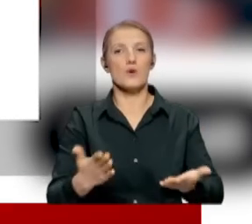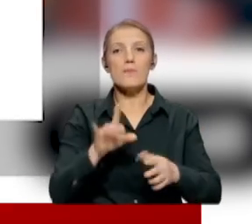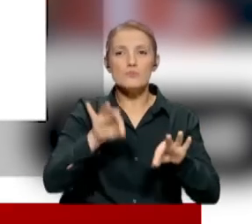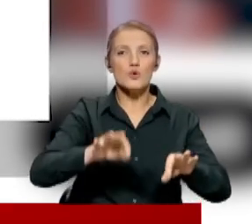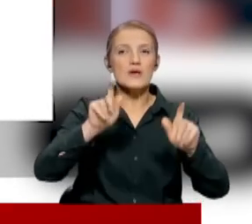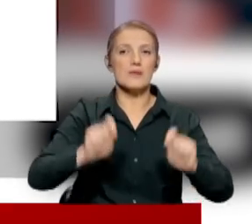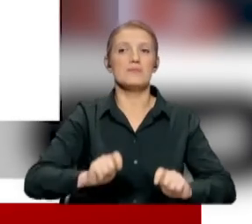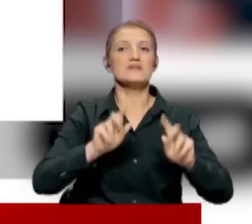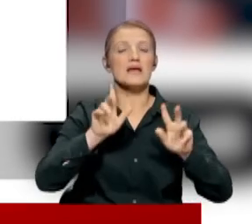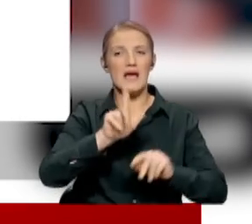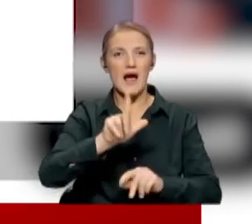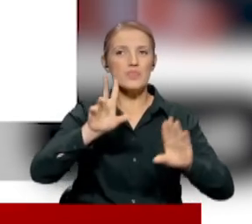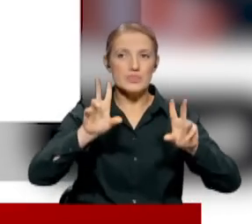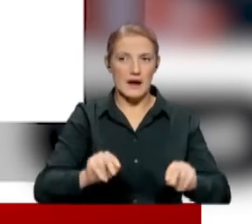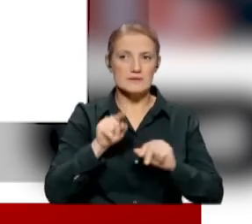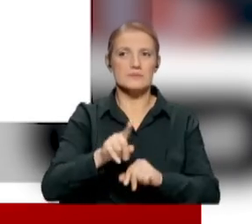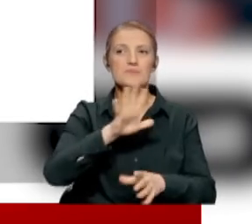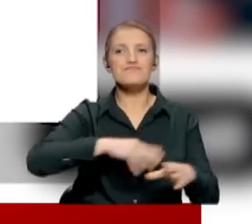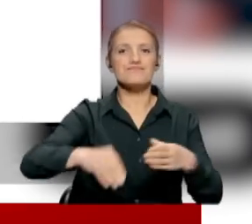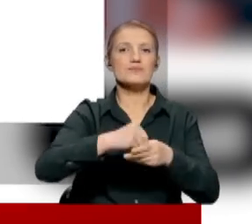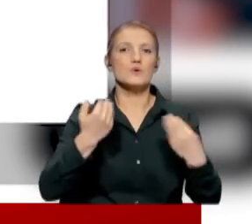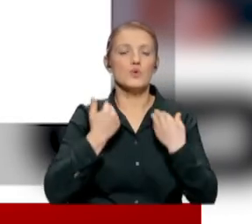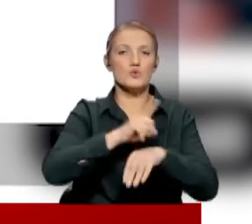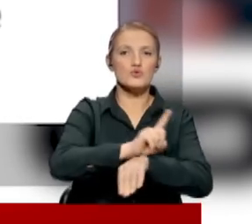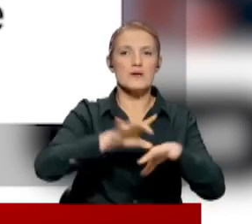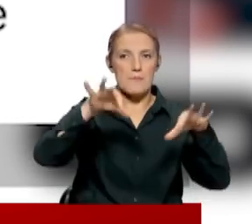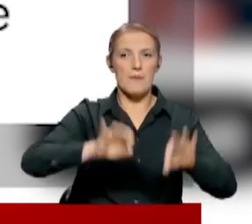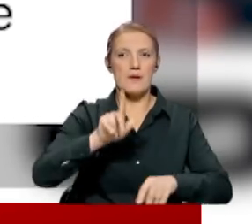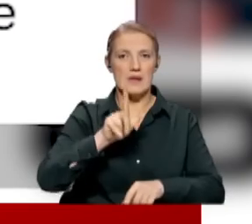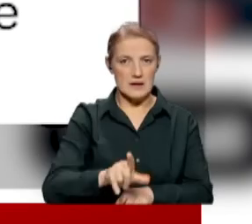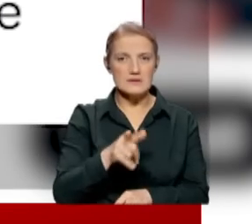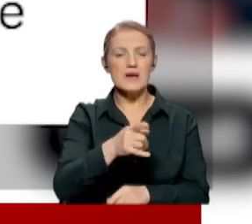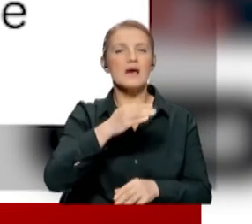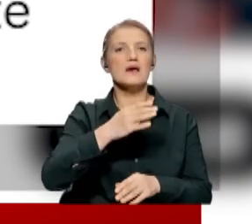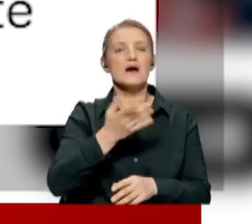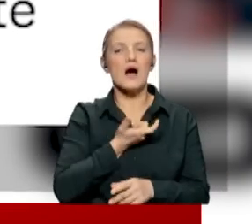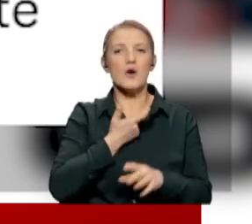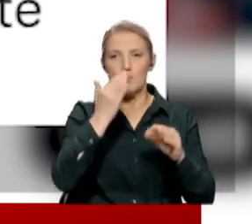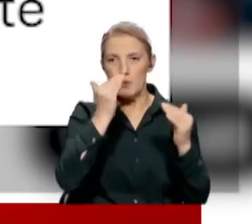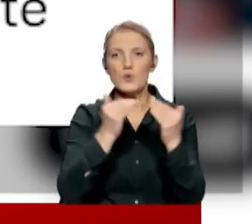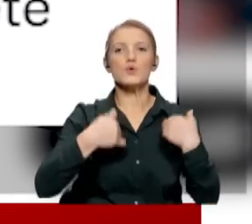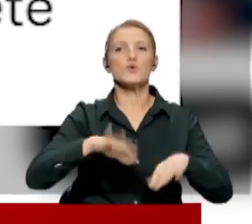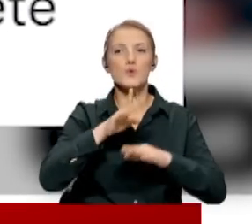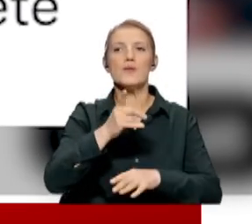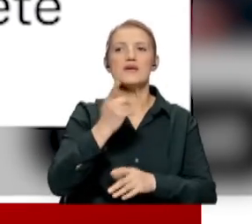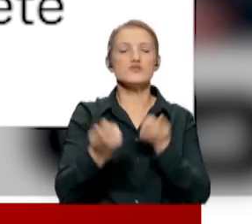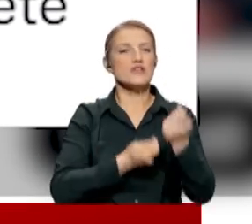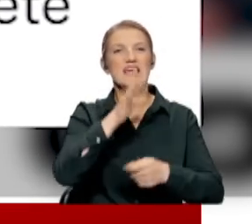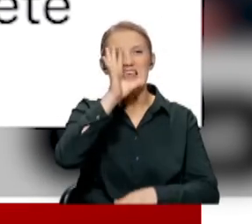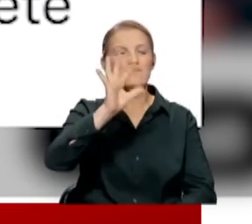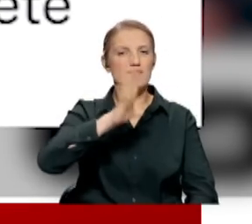kapsamlı bir hukuki süreç başlatılmalı ve iktidarı kendilerine zırh edilerek yasadışı işlere tevessül eden Her kim varsa